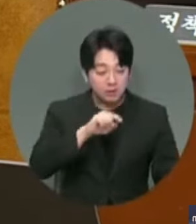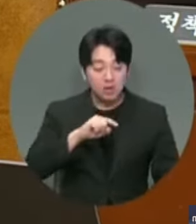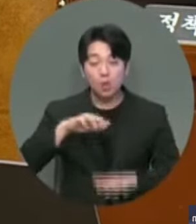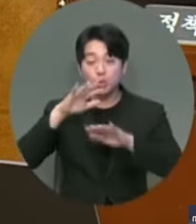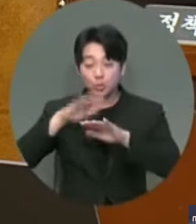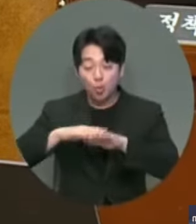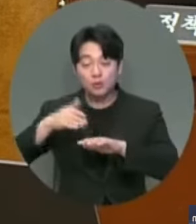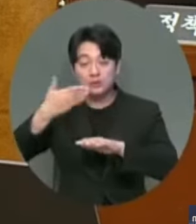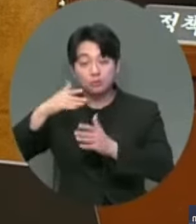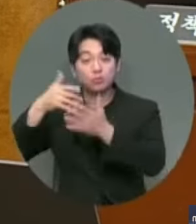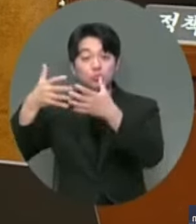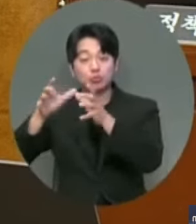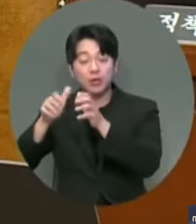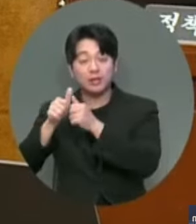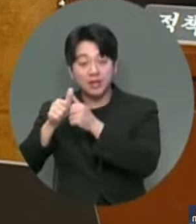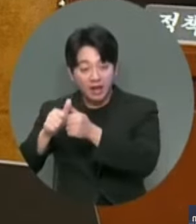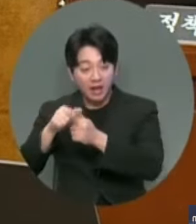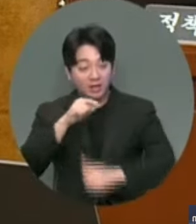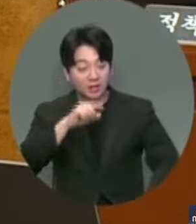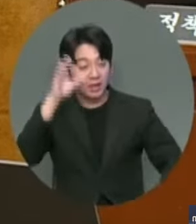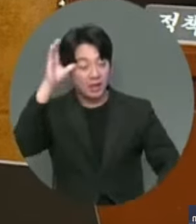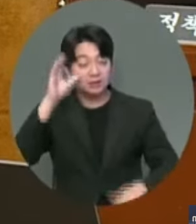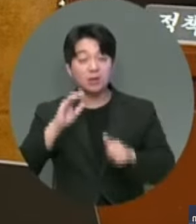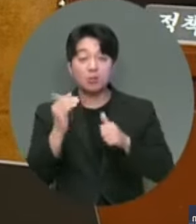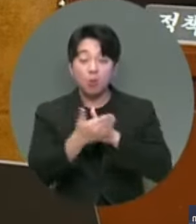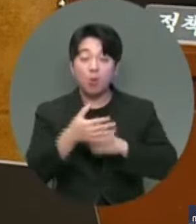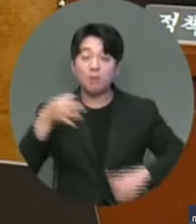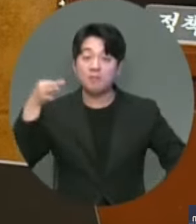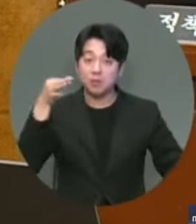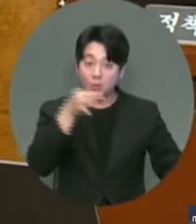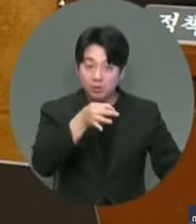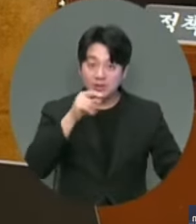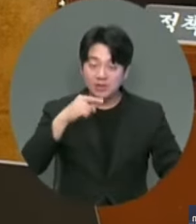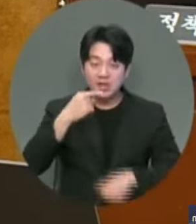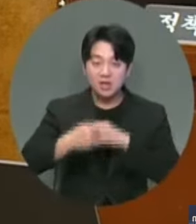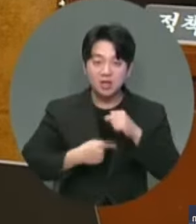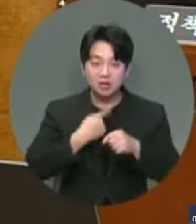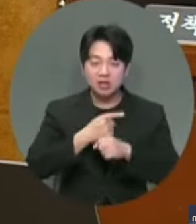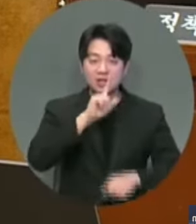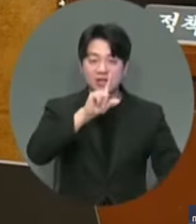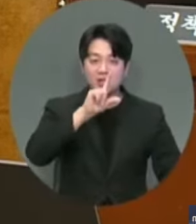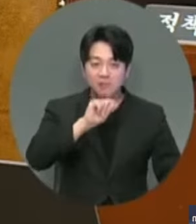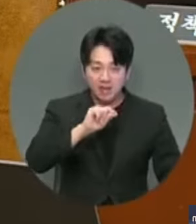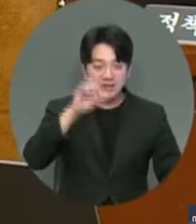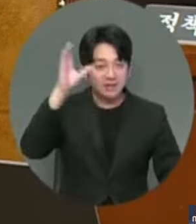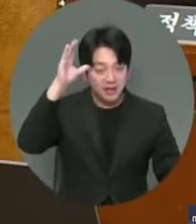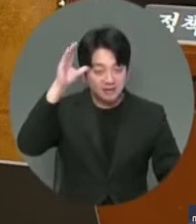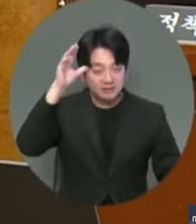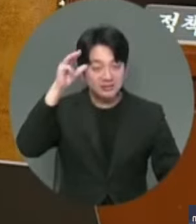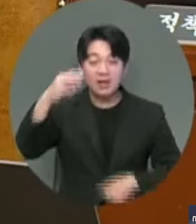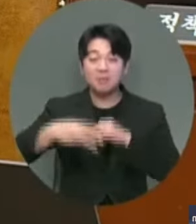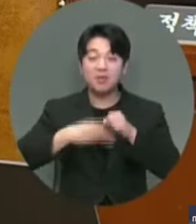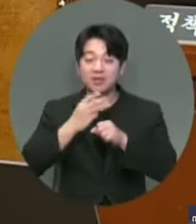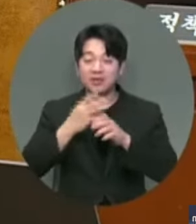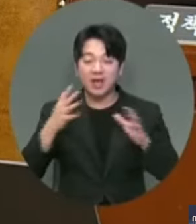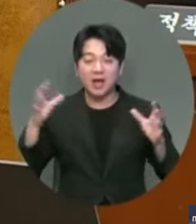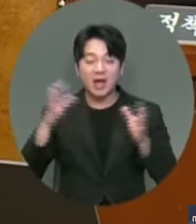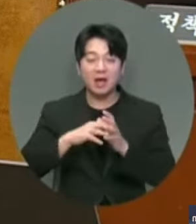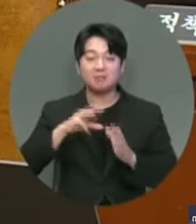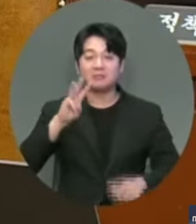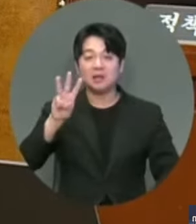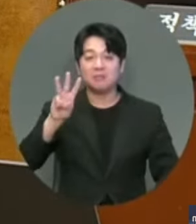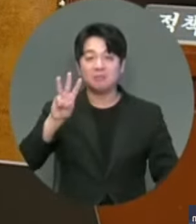보호비용 90억 제가 책정된 근거를 확인해 보니까 1년에 만 마리씩 3년간 총 3만 마리에 대해서 마리당 30만